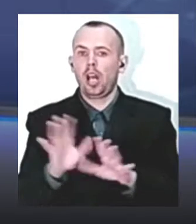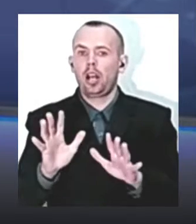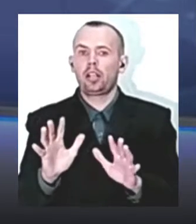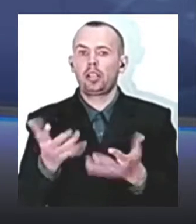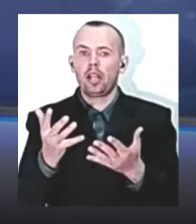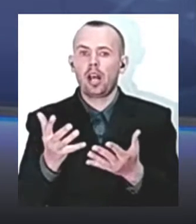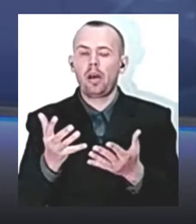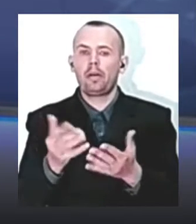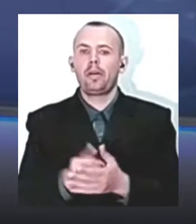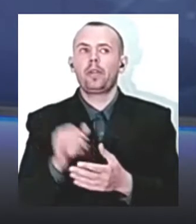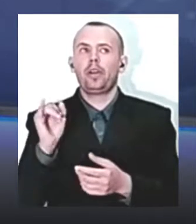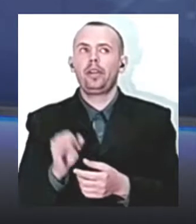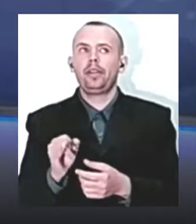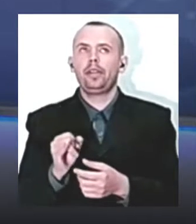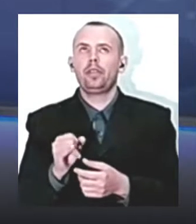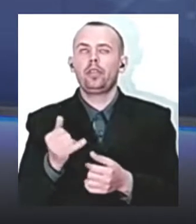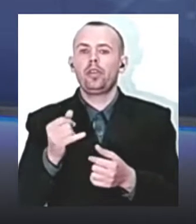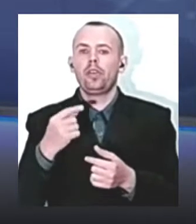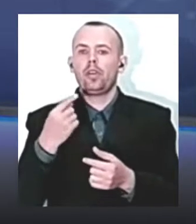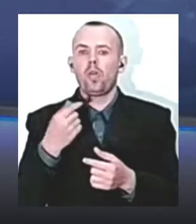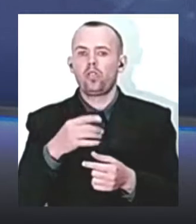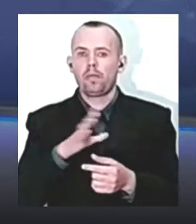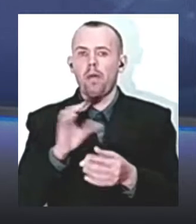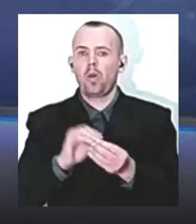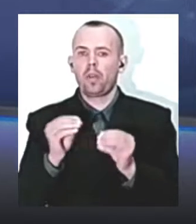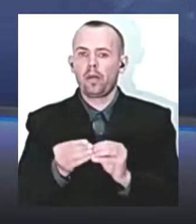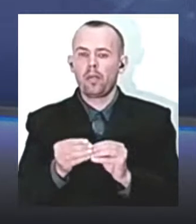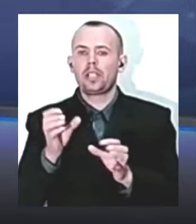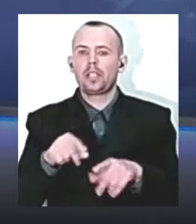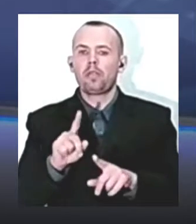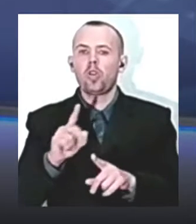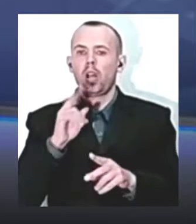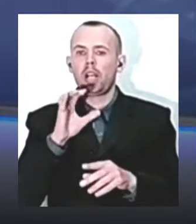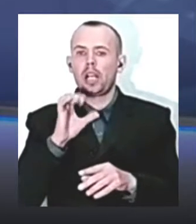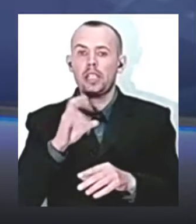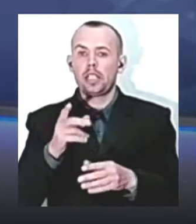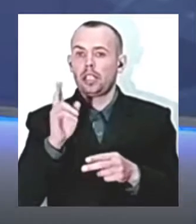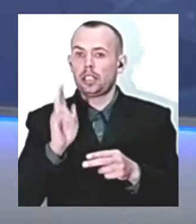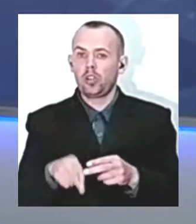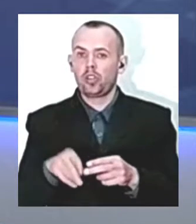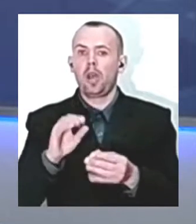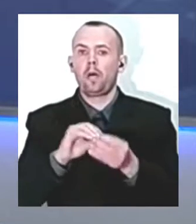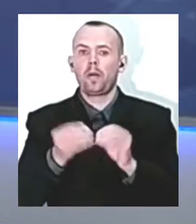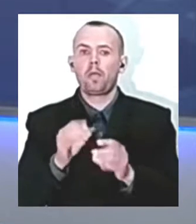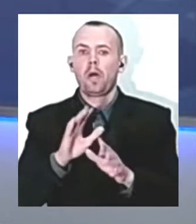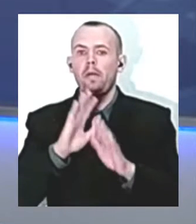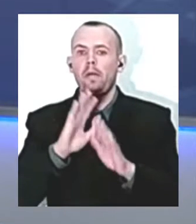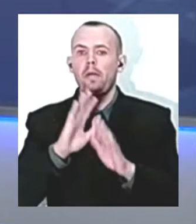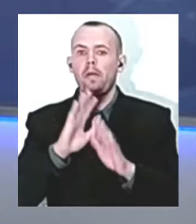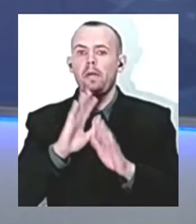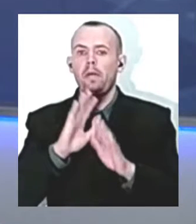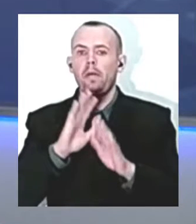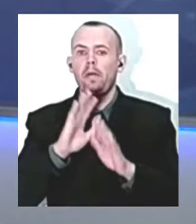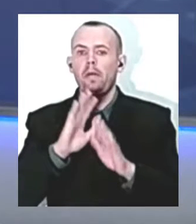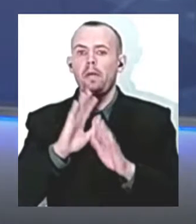трапилась. І дійсно була проблема з тим, що кисень закінчувалось. І проблема в цілому по кисню, ми знаємо, що не тільки